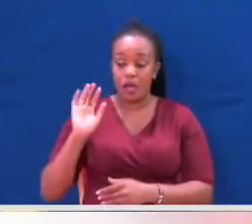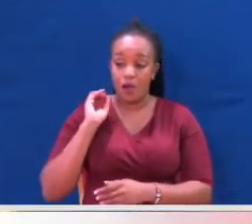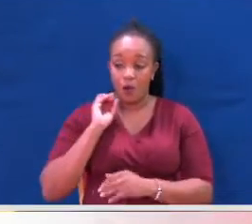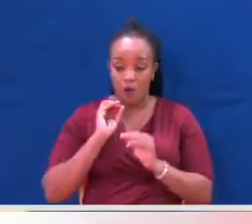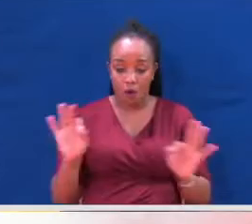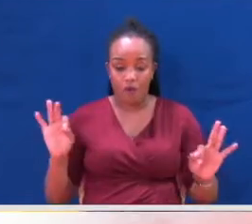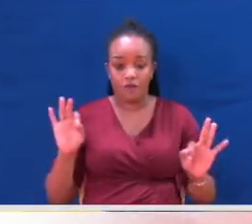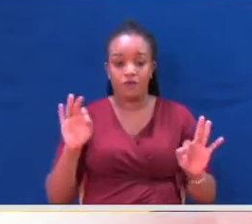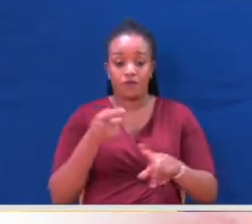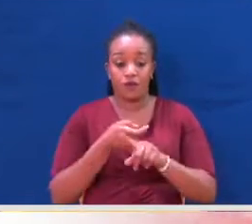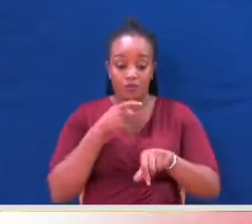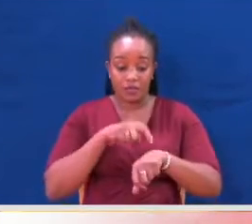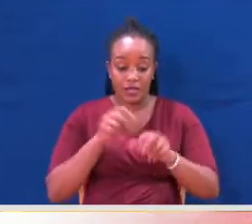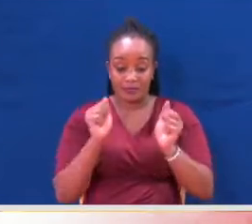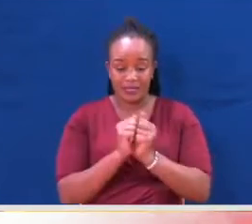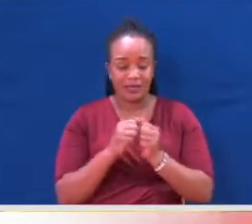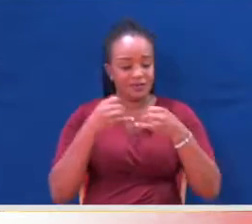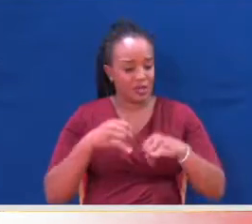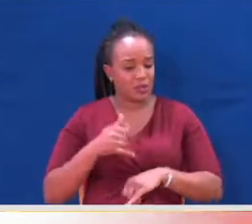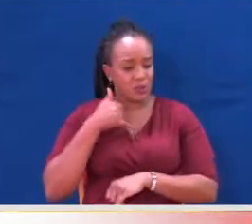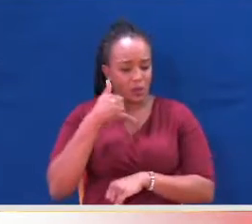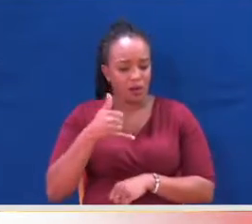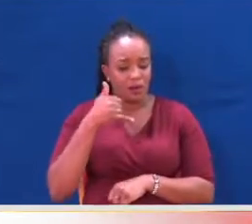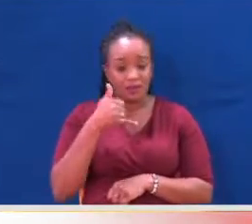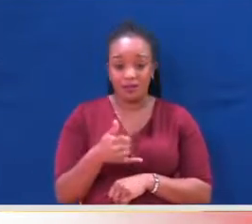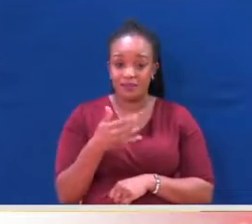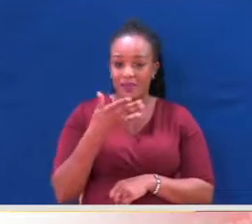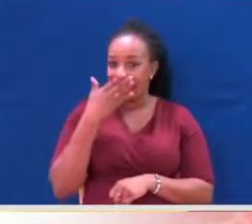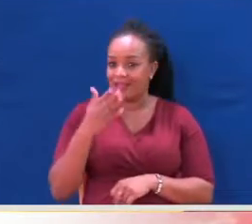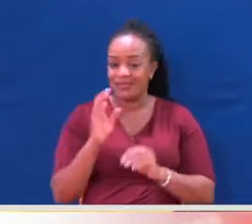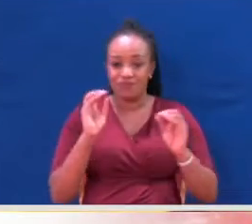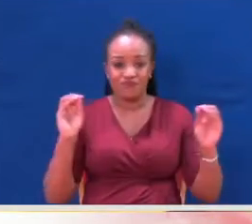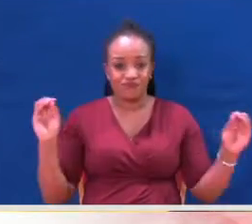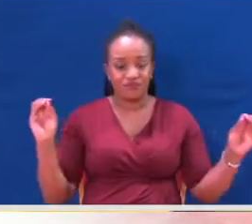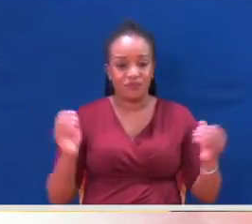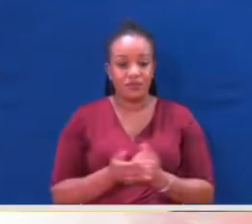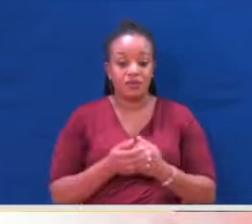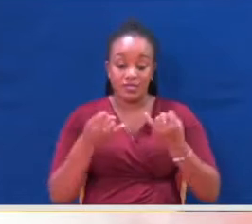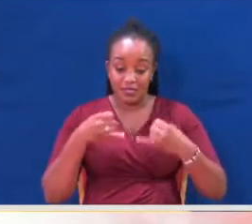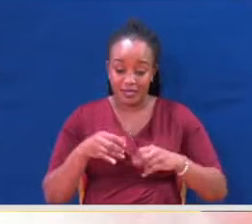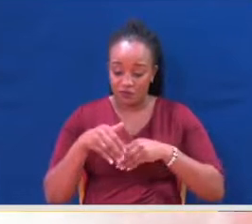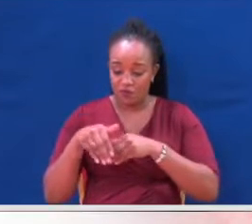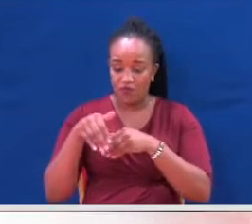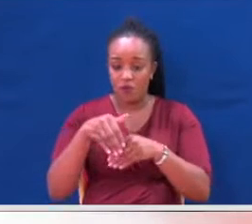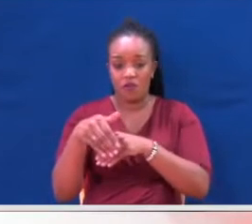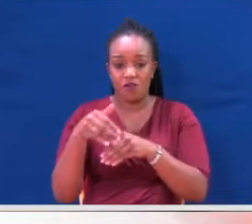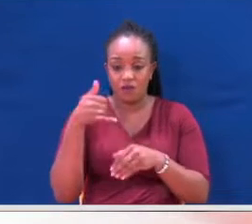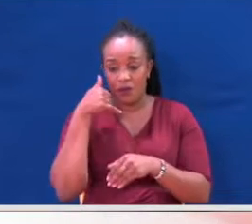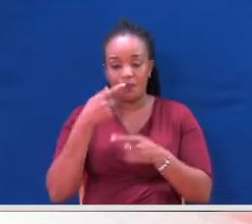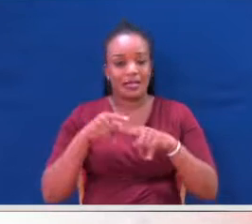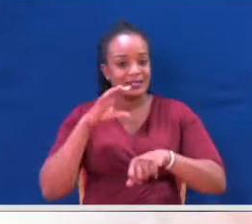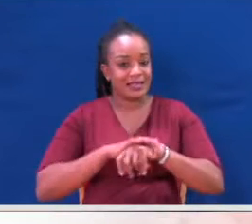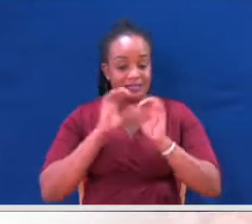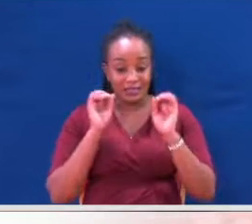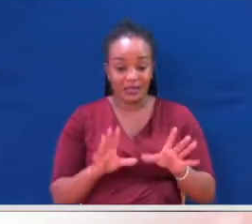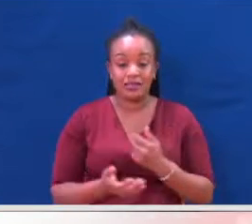4. Kajaribu kumpigia ni off tu. Ndio wakaanza kuenda kutrack simu ilizimiwa wapi. The vehicle would later